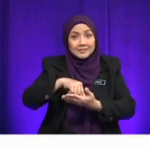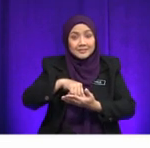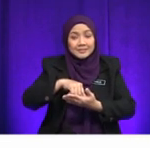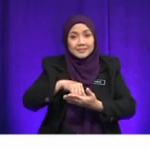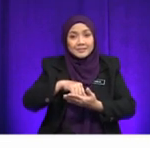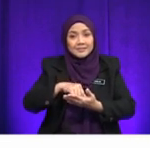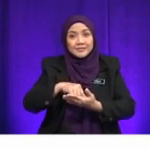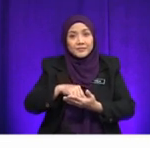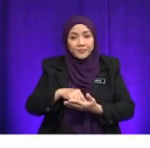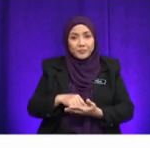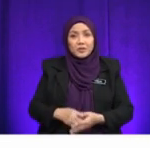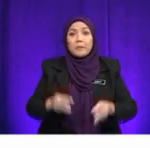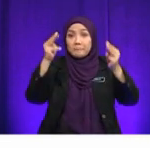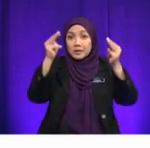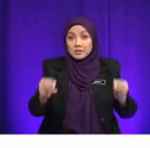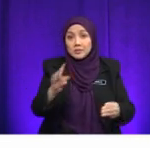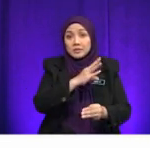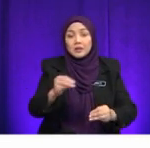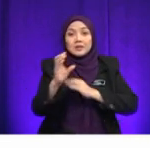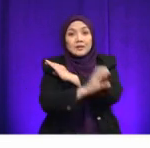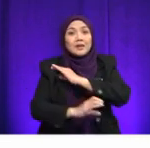masyarakat dan negara